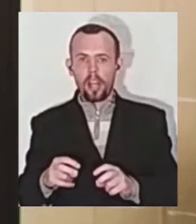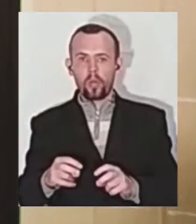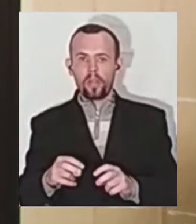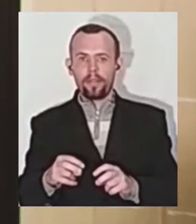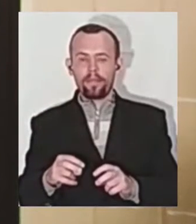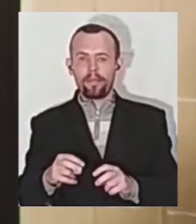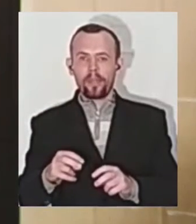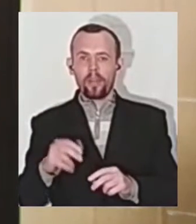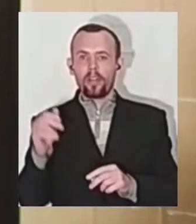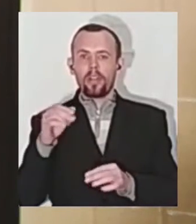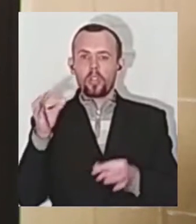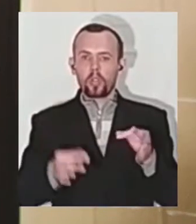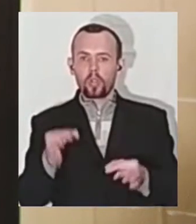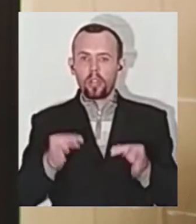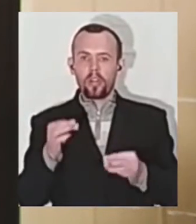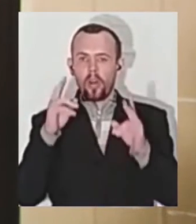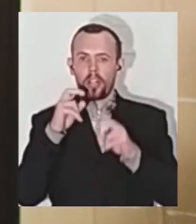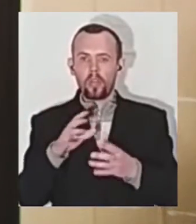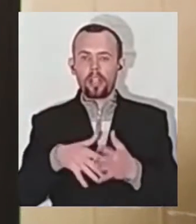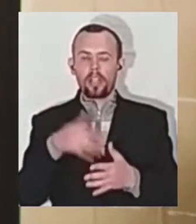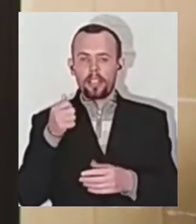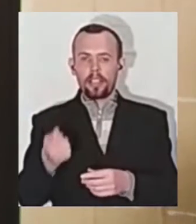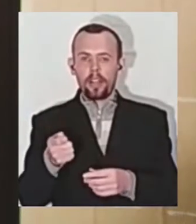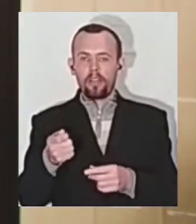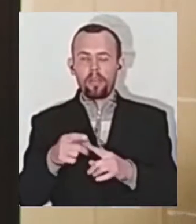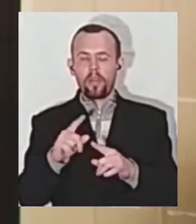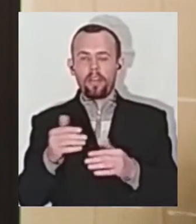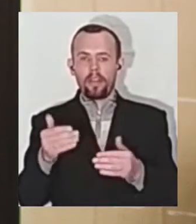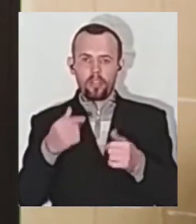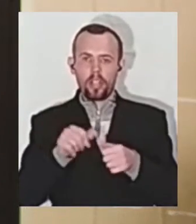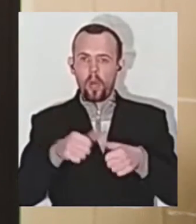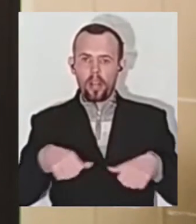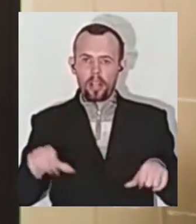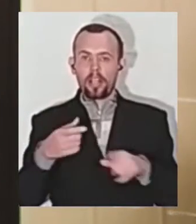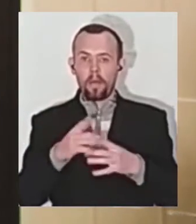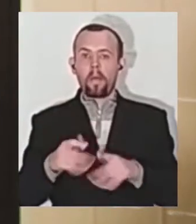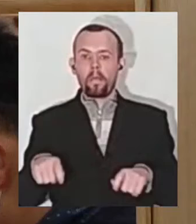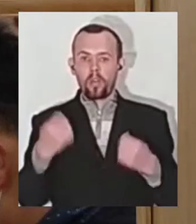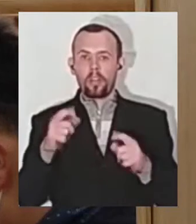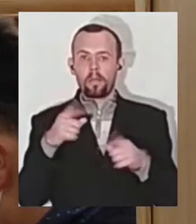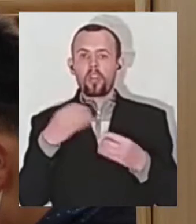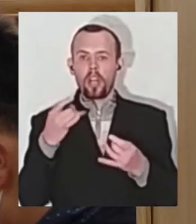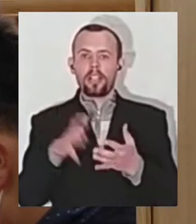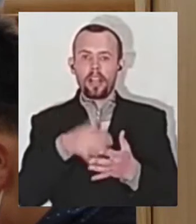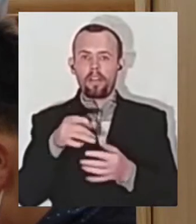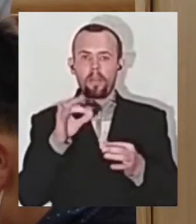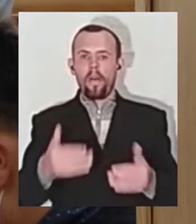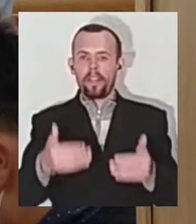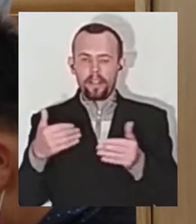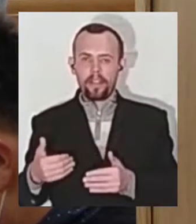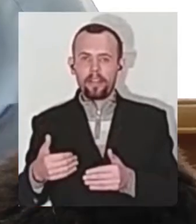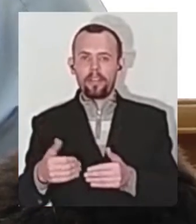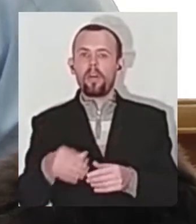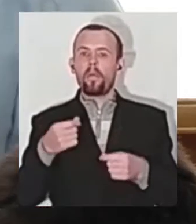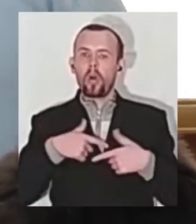Суд розглянув заяву про відвід цієї ж колегії. От в цьому було порушення, тому і ще раз заявили заяву про відвід. Прокурори сказали,